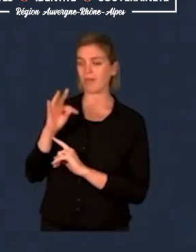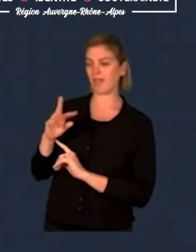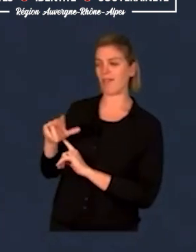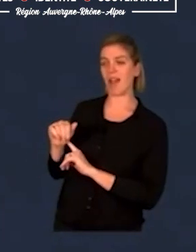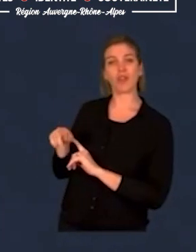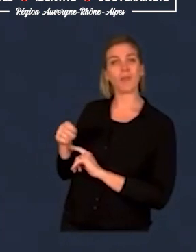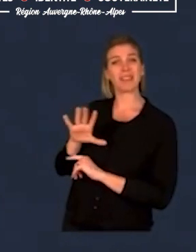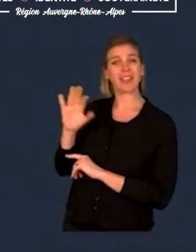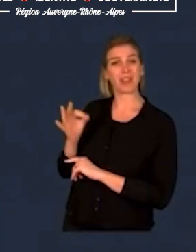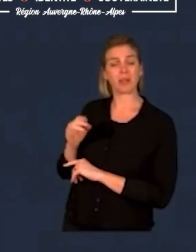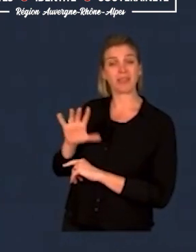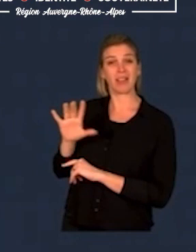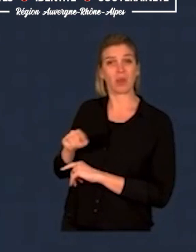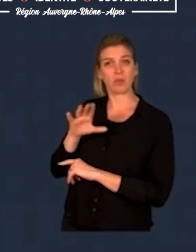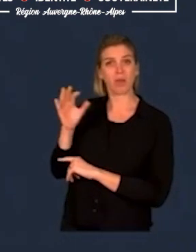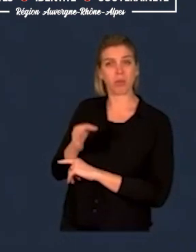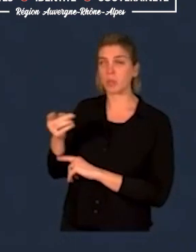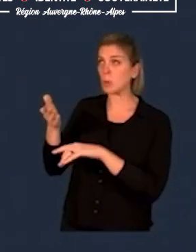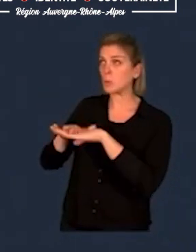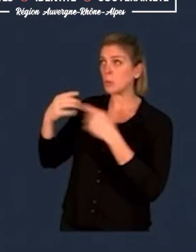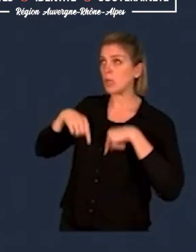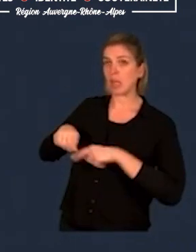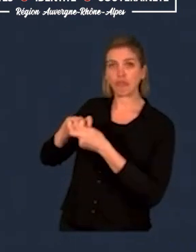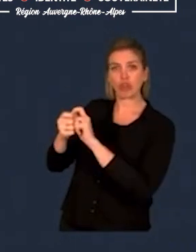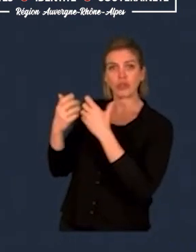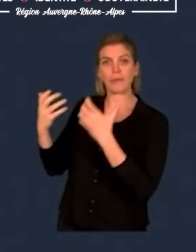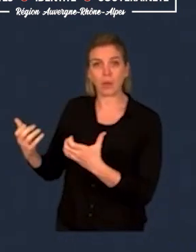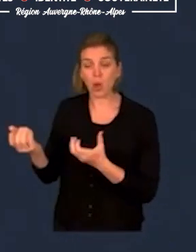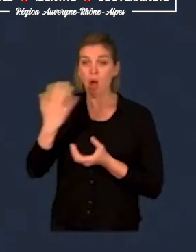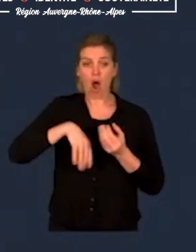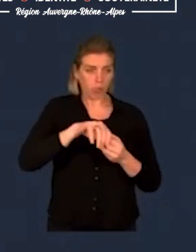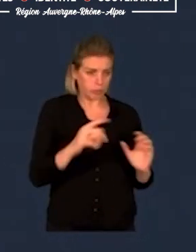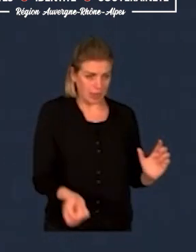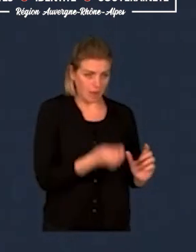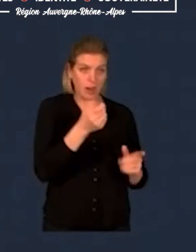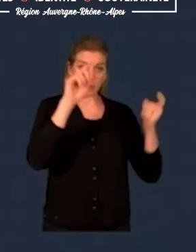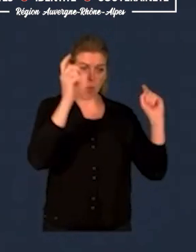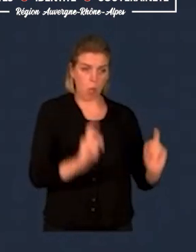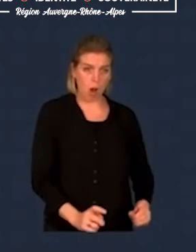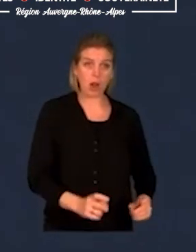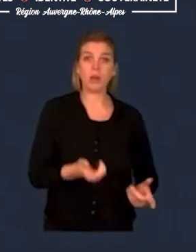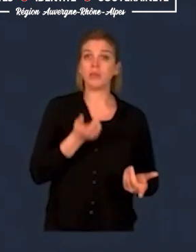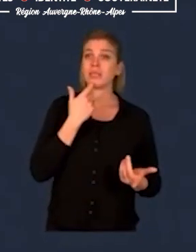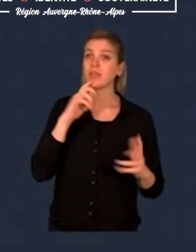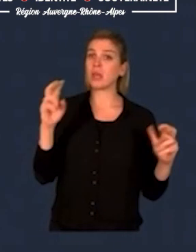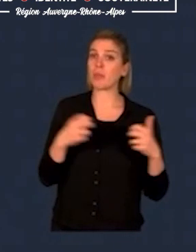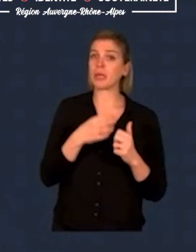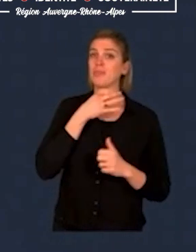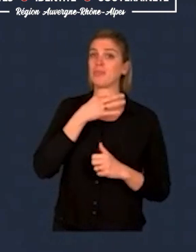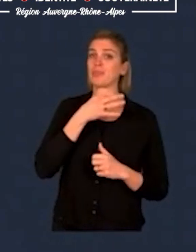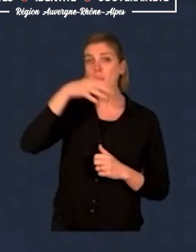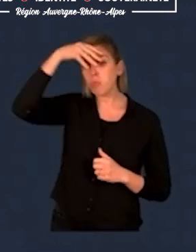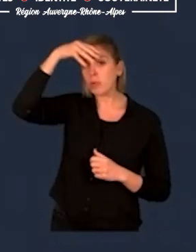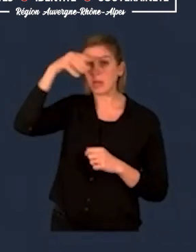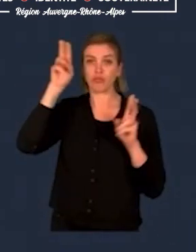5,5 par le gouvernement, qu'en amont la filière est confrontée à des déclins d'élevage, donc à une augmentation du prix d'achat des chevaux et des poneys, un